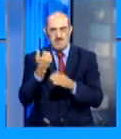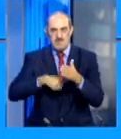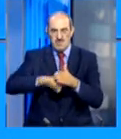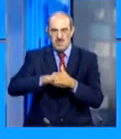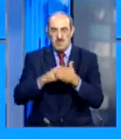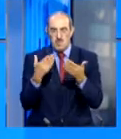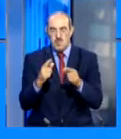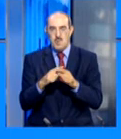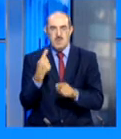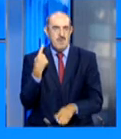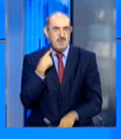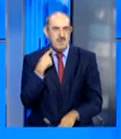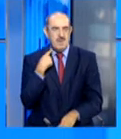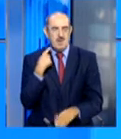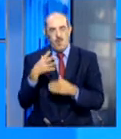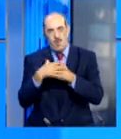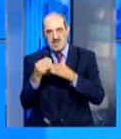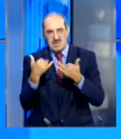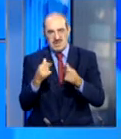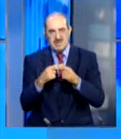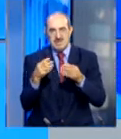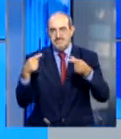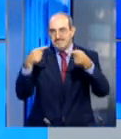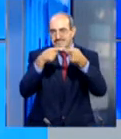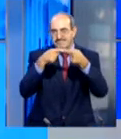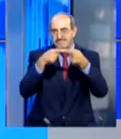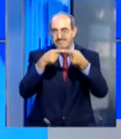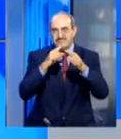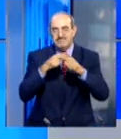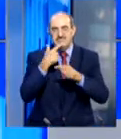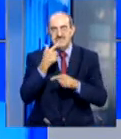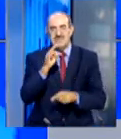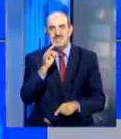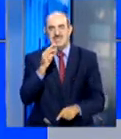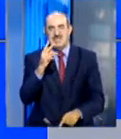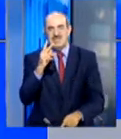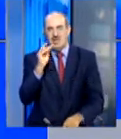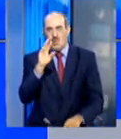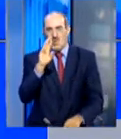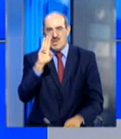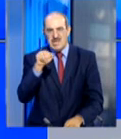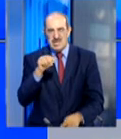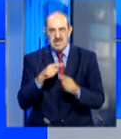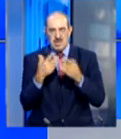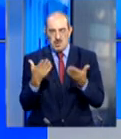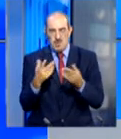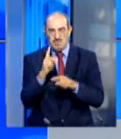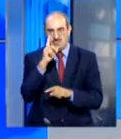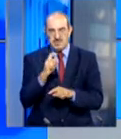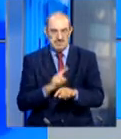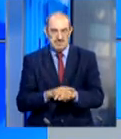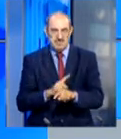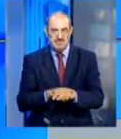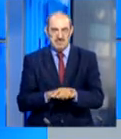يواجه اليوم شباب بلوزداد خارج الديار فريق نادي أورانجرز سيراليوني ابتداء من